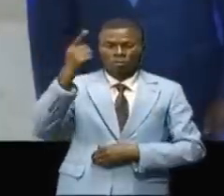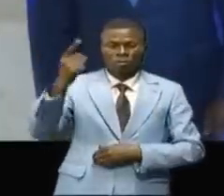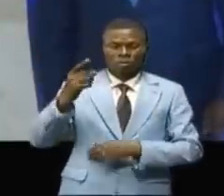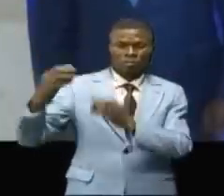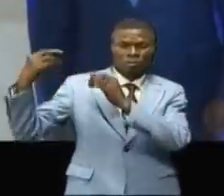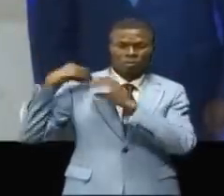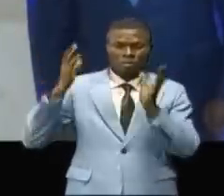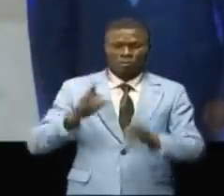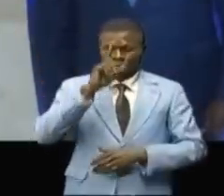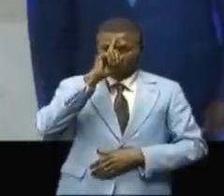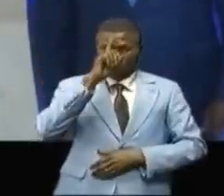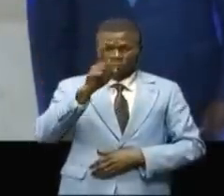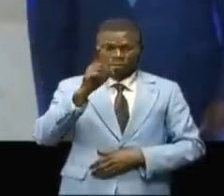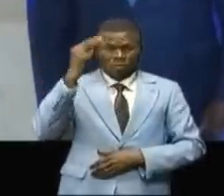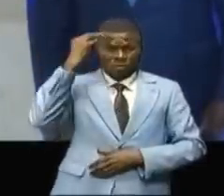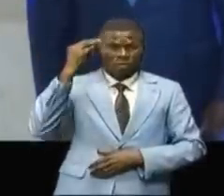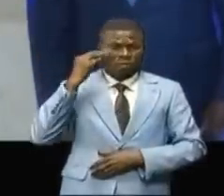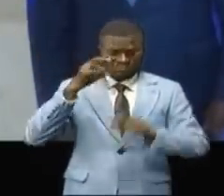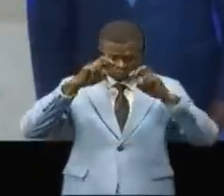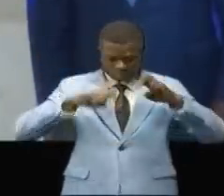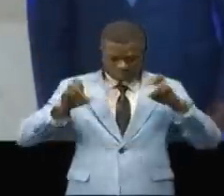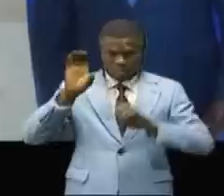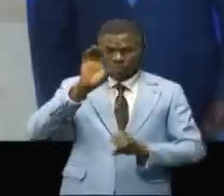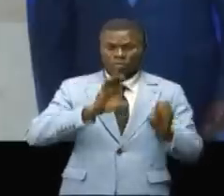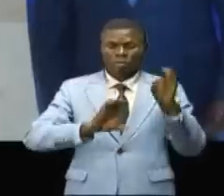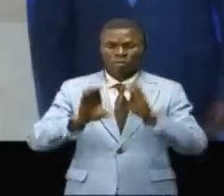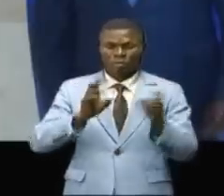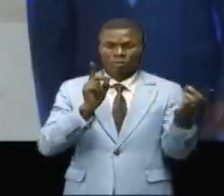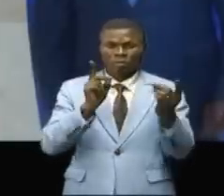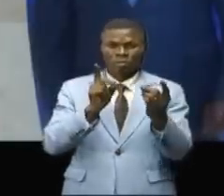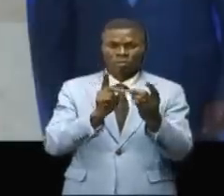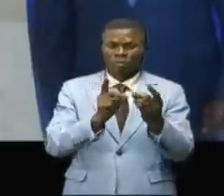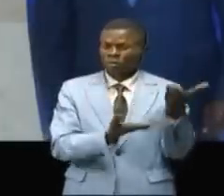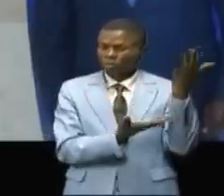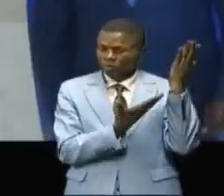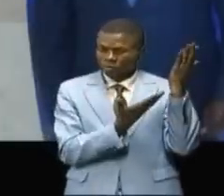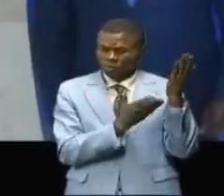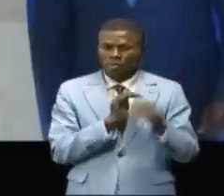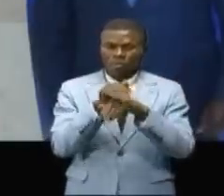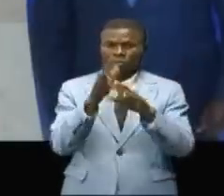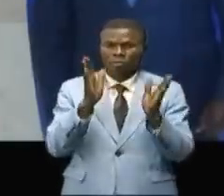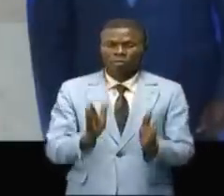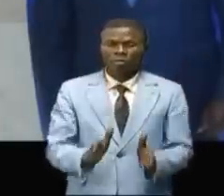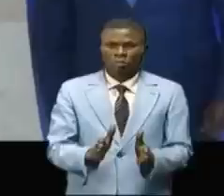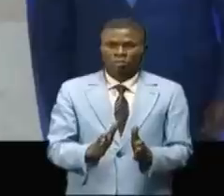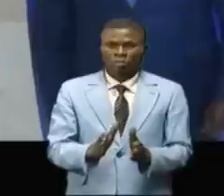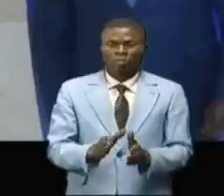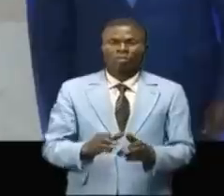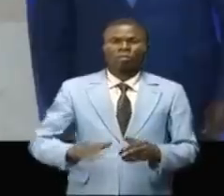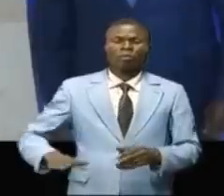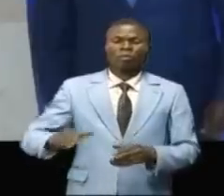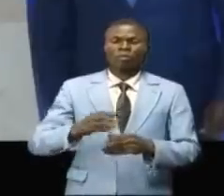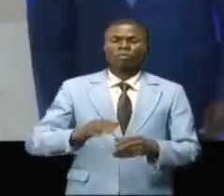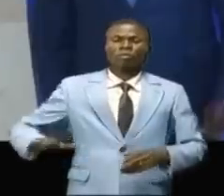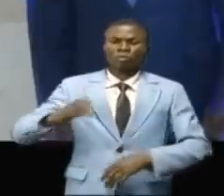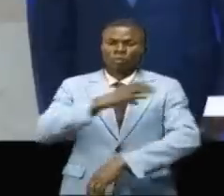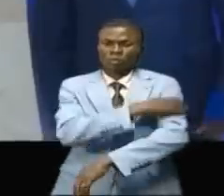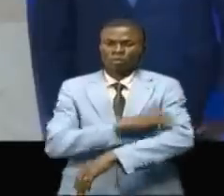propriété intellectuelle. Le ministre de la Recherche scientifique rencontre les potentiels participants. Nous nous rendrons à Genève dans ce